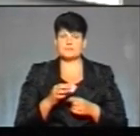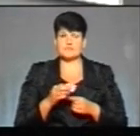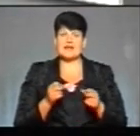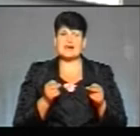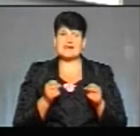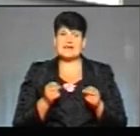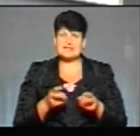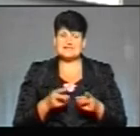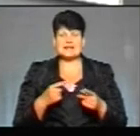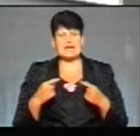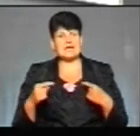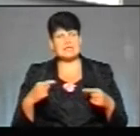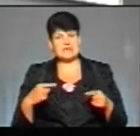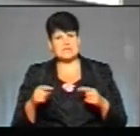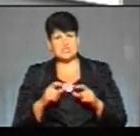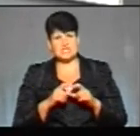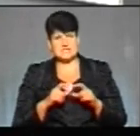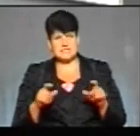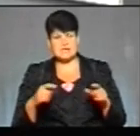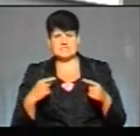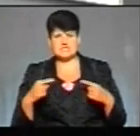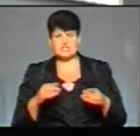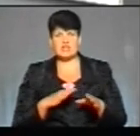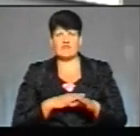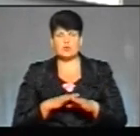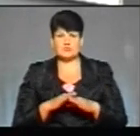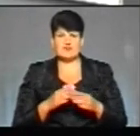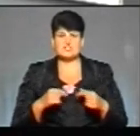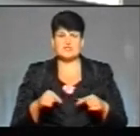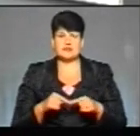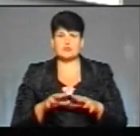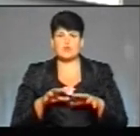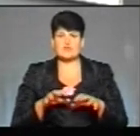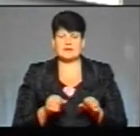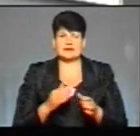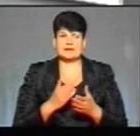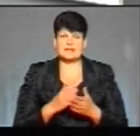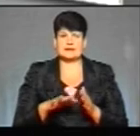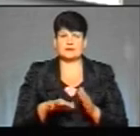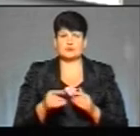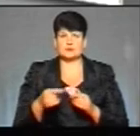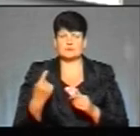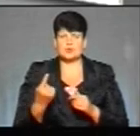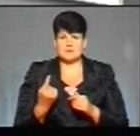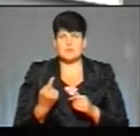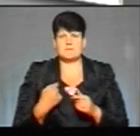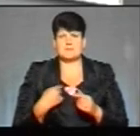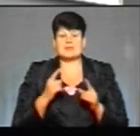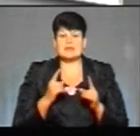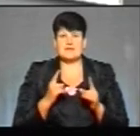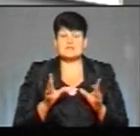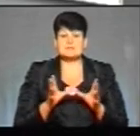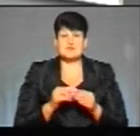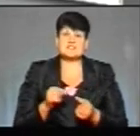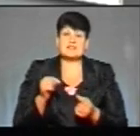ризики інших інстанцій, інших виконавчих гілів влади, які діють на території Тернопільської області. Так. Ми навіть співставляли